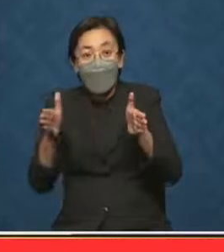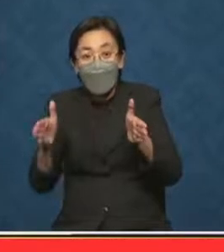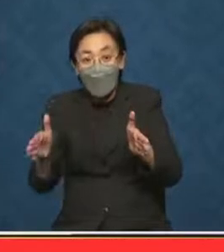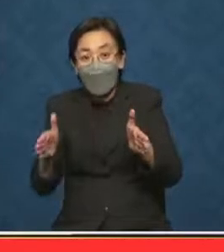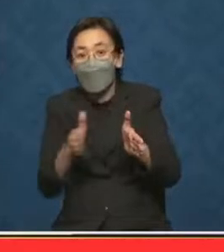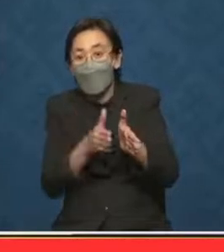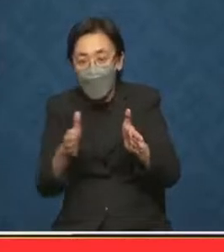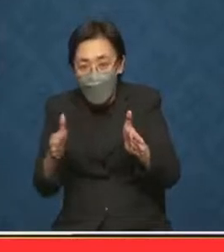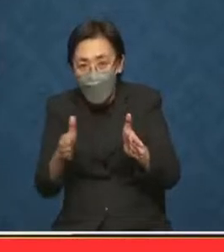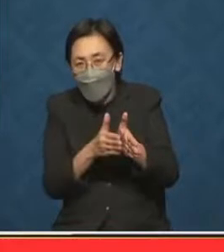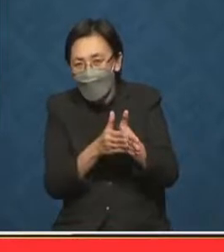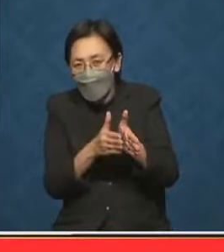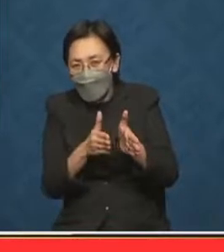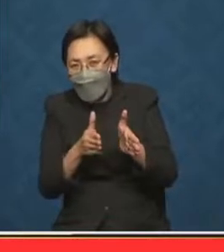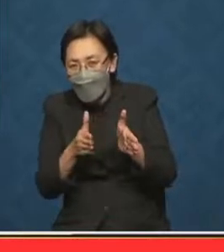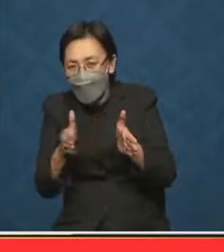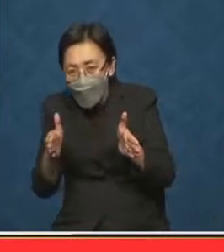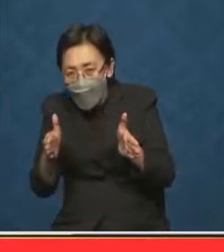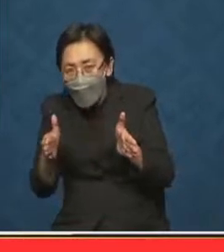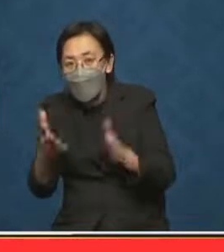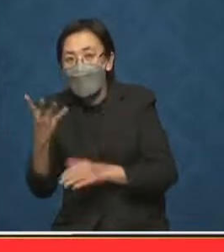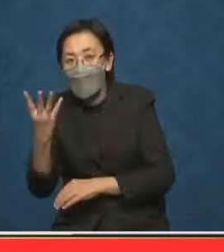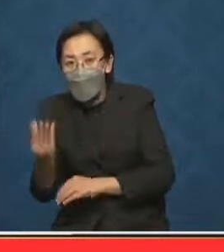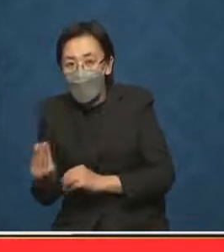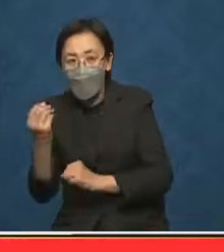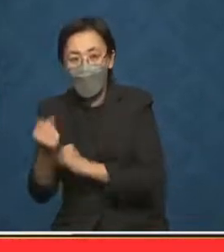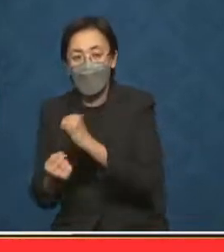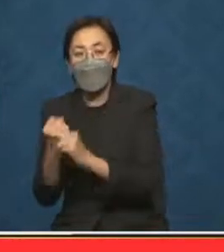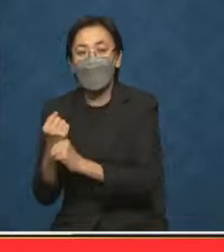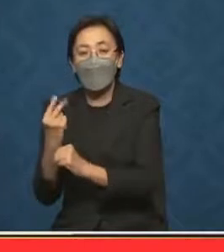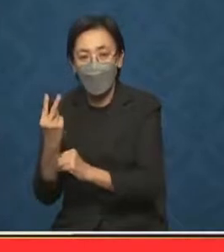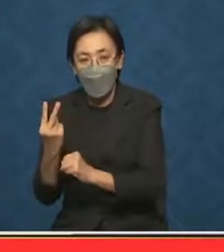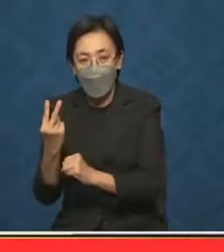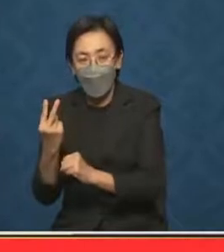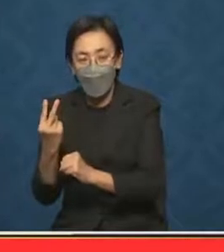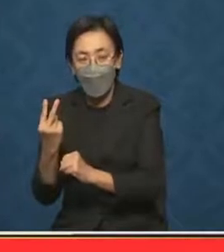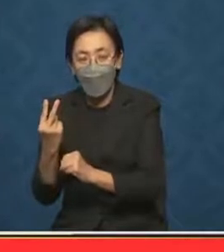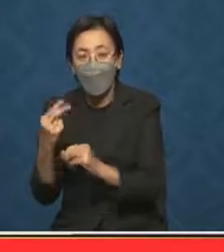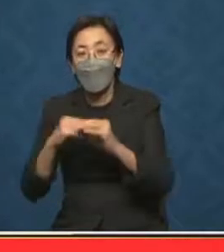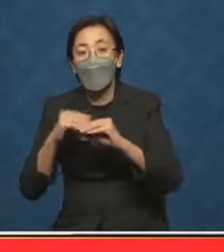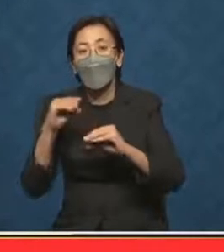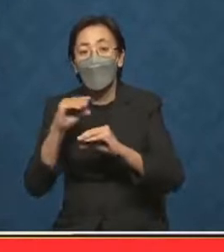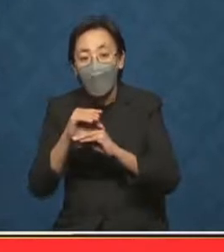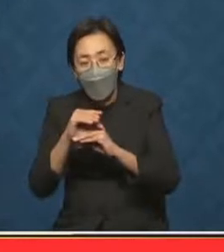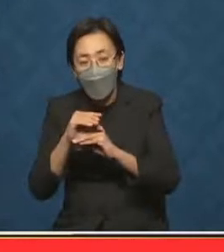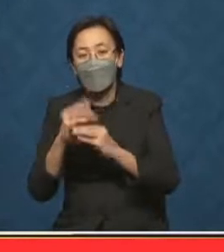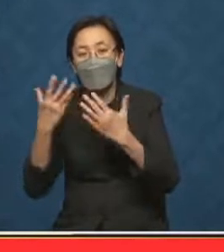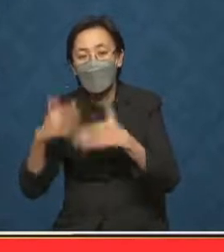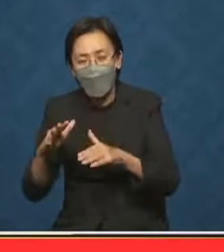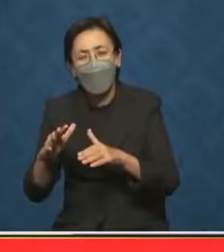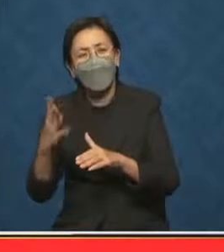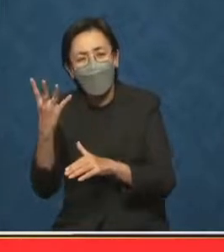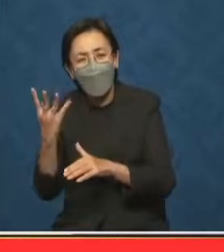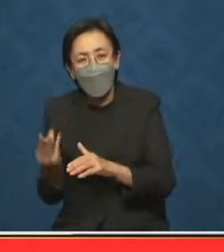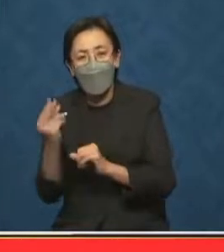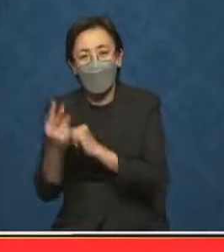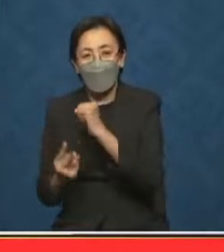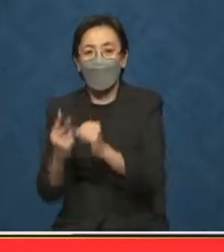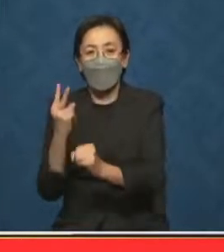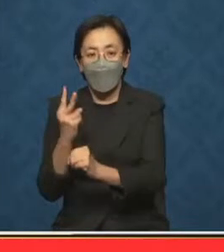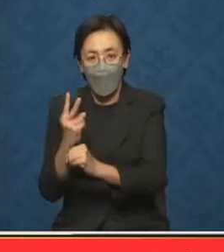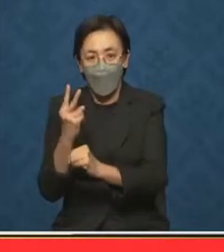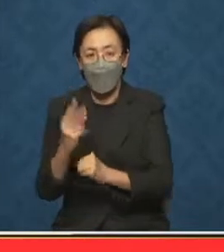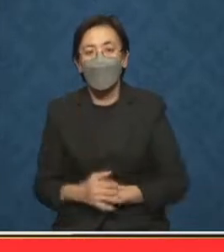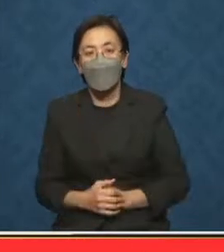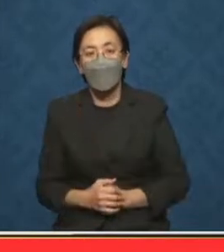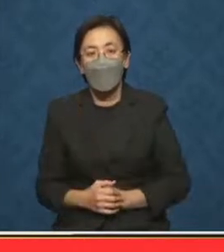ณะนี้เหืเวลาอีก 2 ปีที่โครงการนี้จะสิ้สุดเมอเป็อย่างนั้ขอสญ